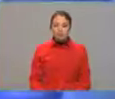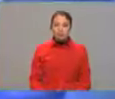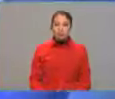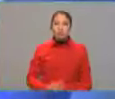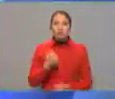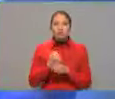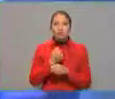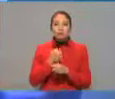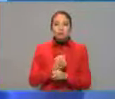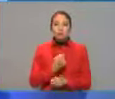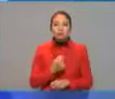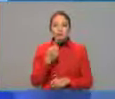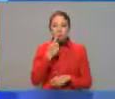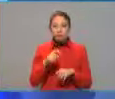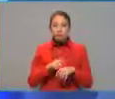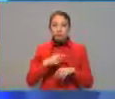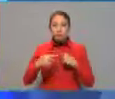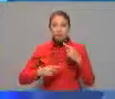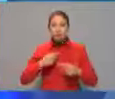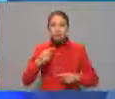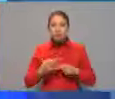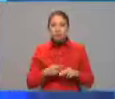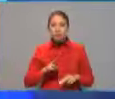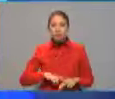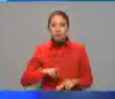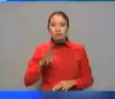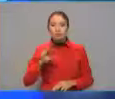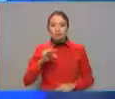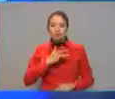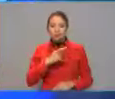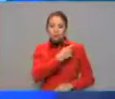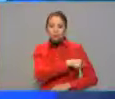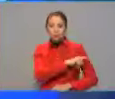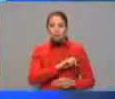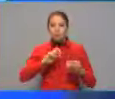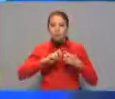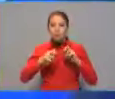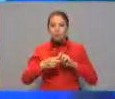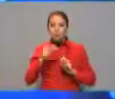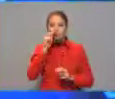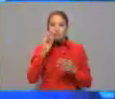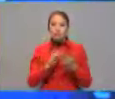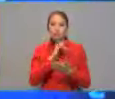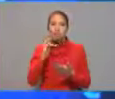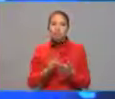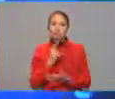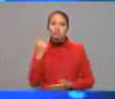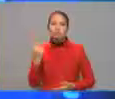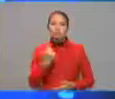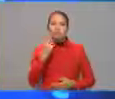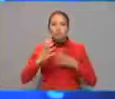Жасанды қан айналдыру үсі шешуді қажет ететін кардиологтардың ортақ мәселесі. Осы мақсатта Шымкент қаласында алғаш